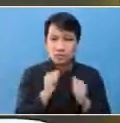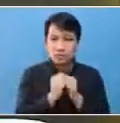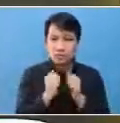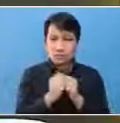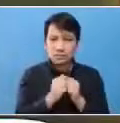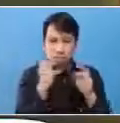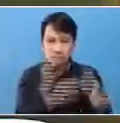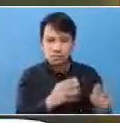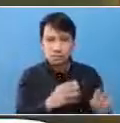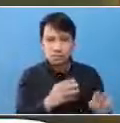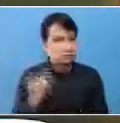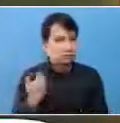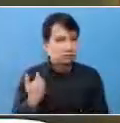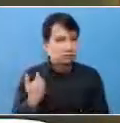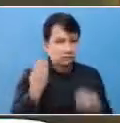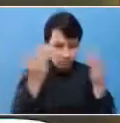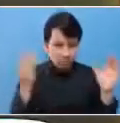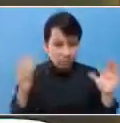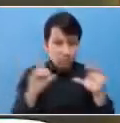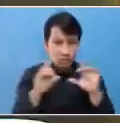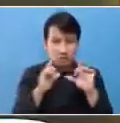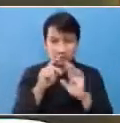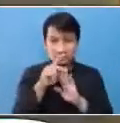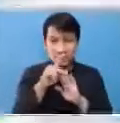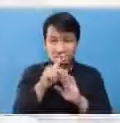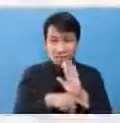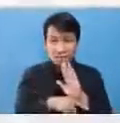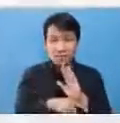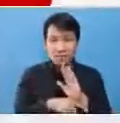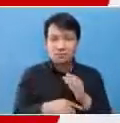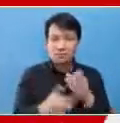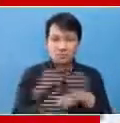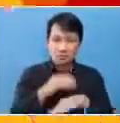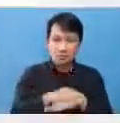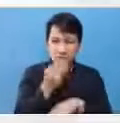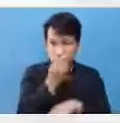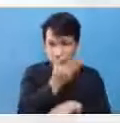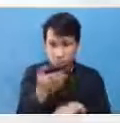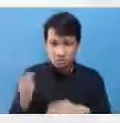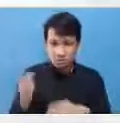sa detalye. Rise and shine, Bernard.